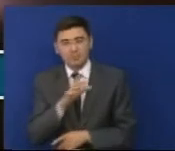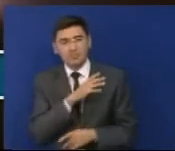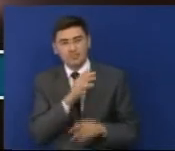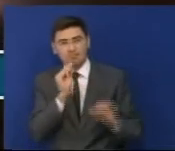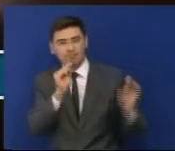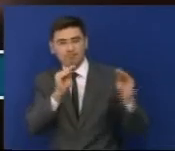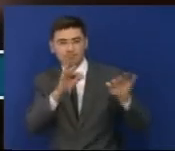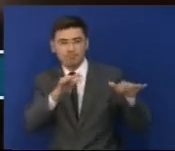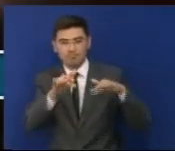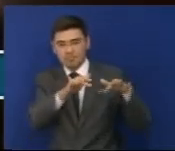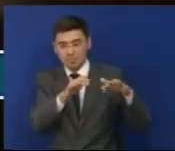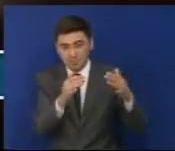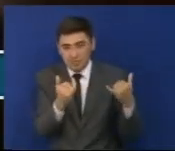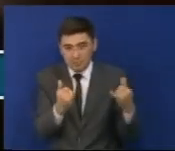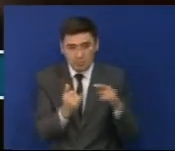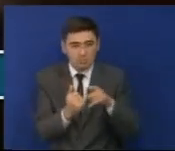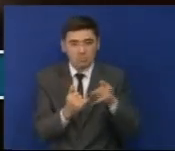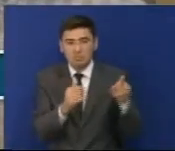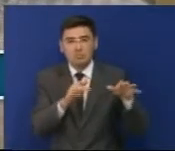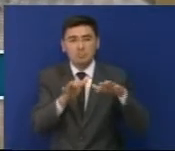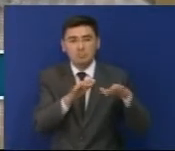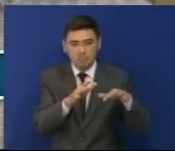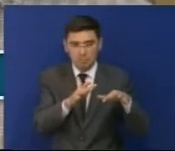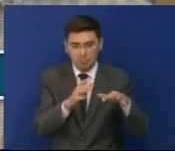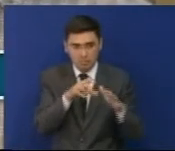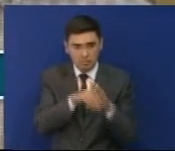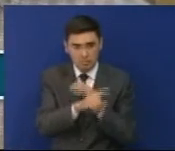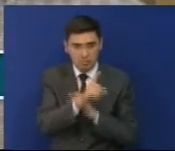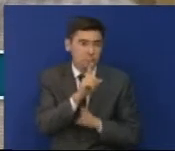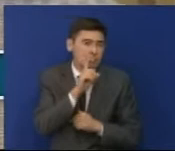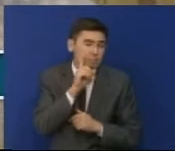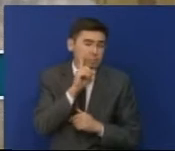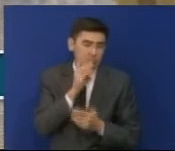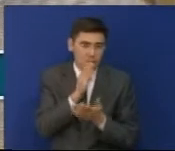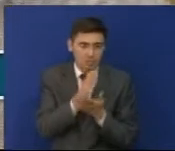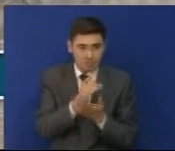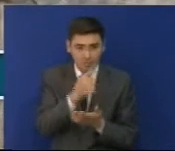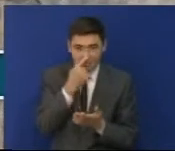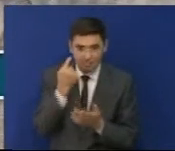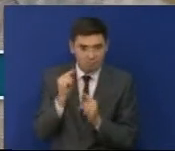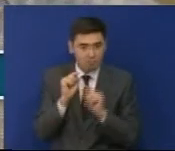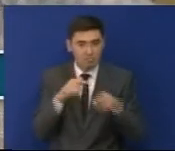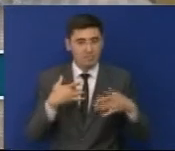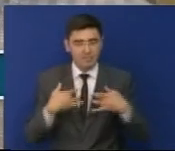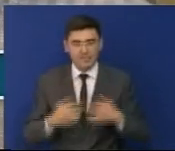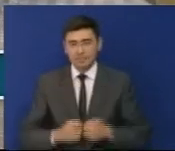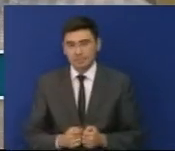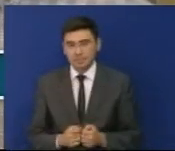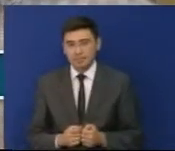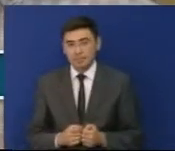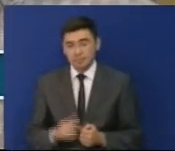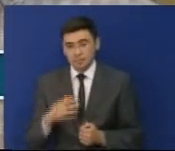жас талант иесі бүгінде театрда қызмет етеді. Спектакльдің алдында көп қобалжулар болған негізінде. Бірақ